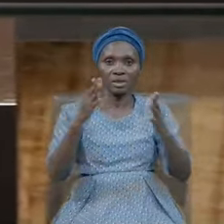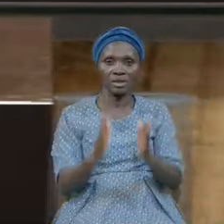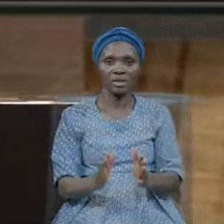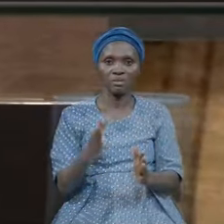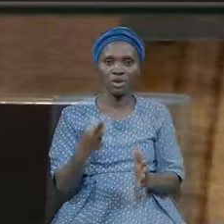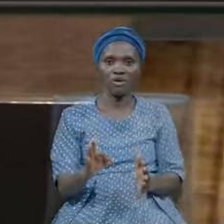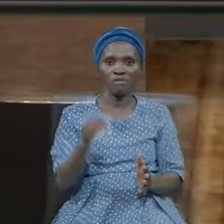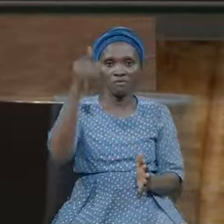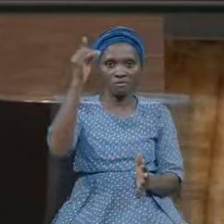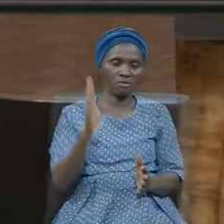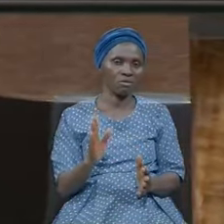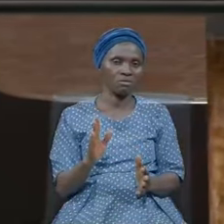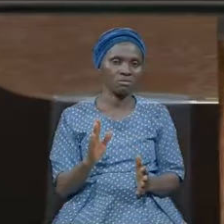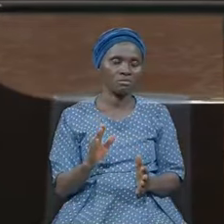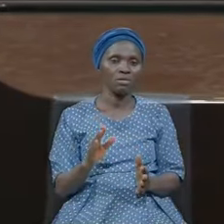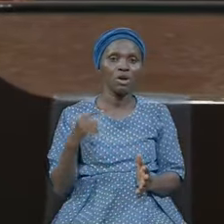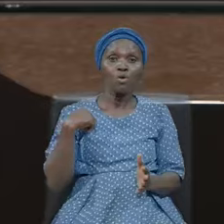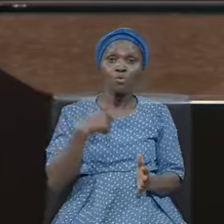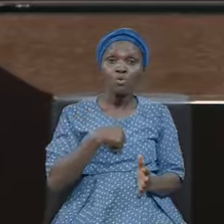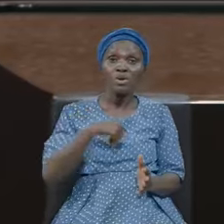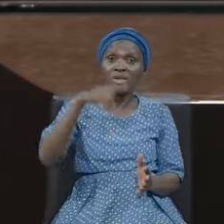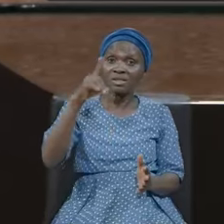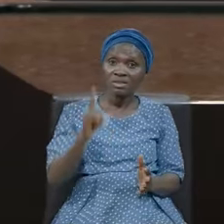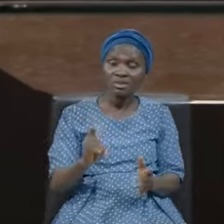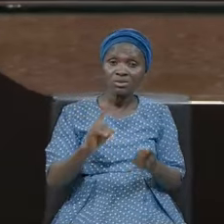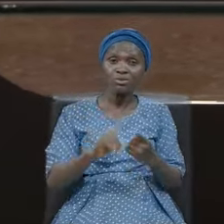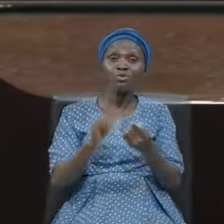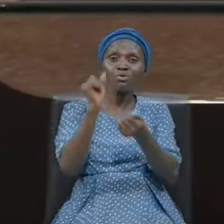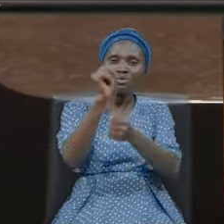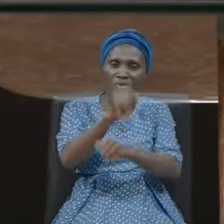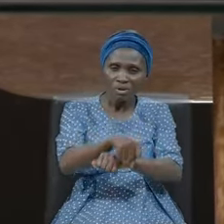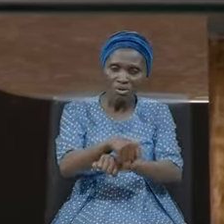Dieu. Nous devons vaincre cela. Petite chose,